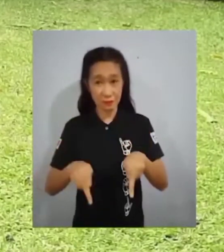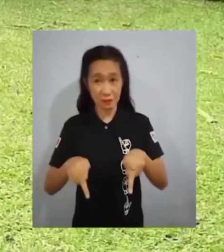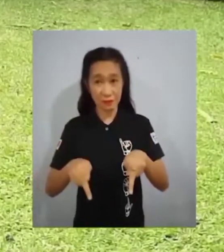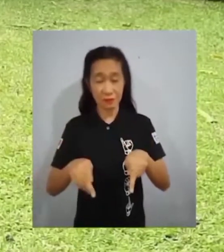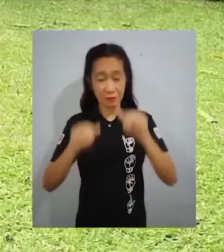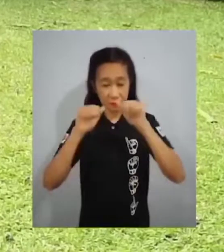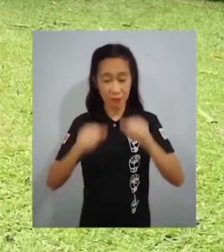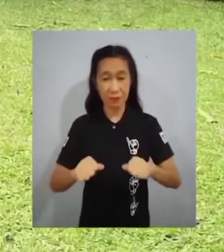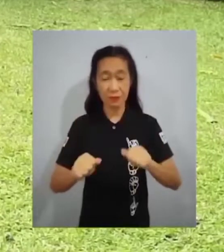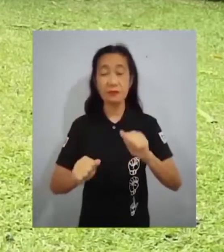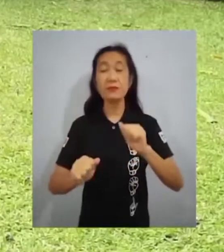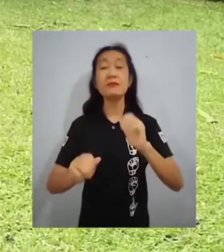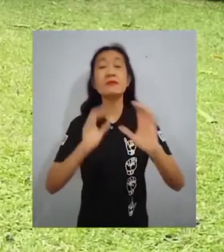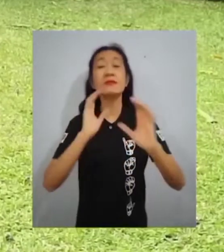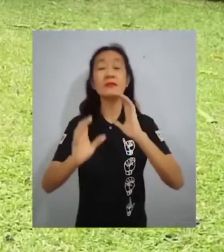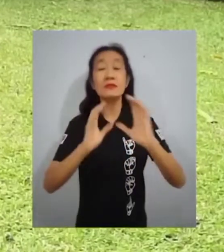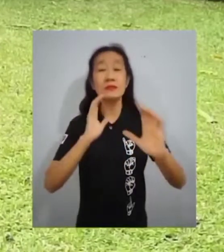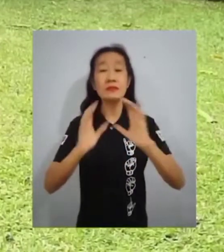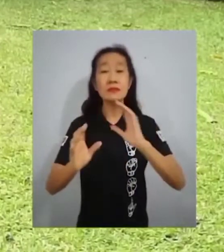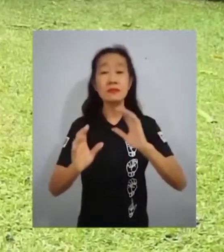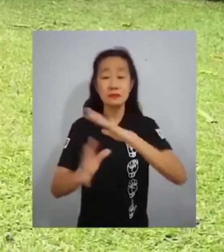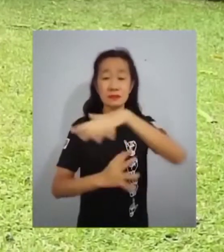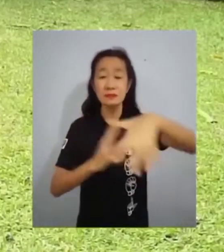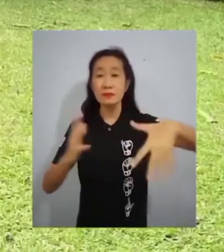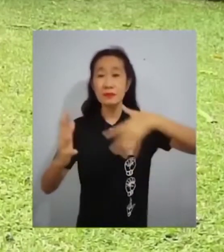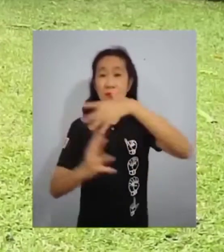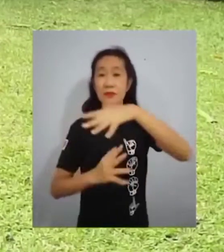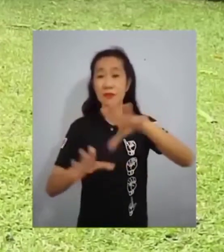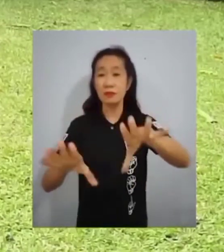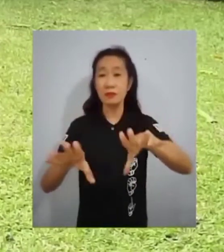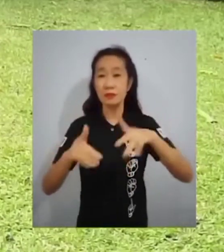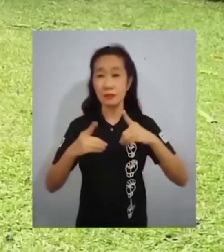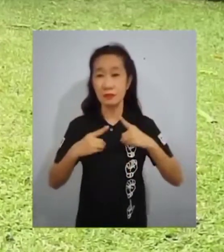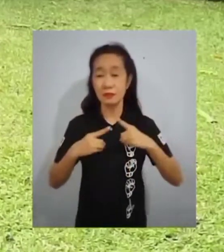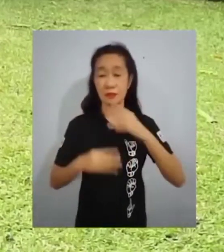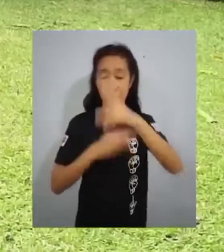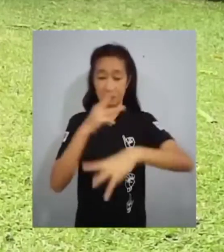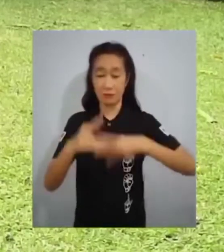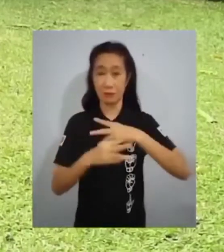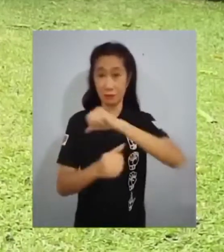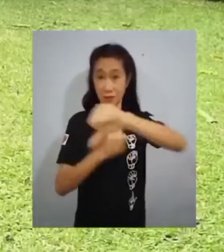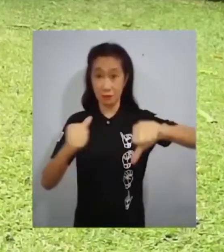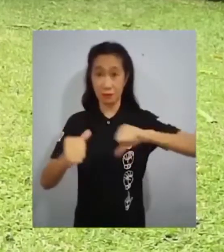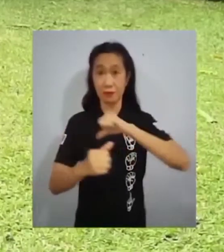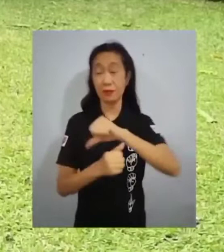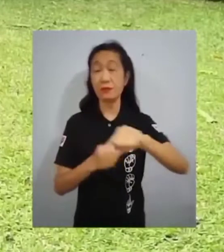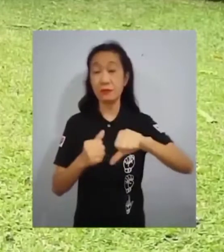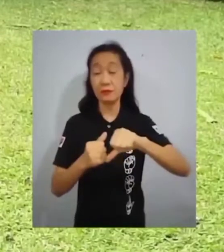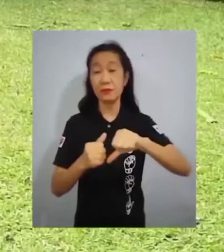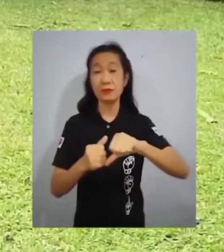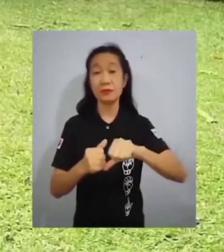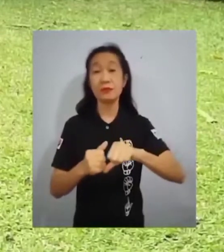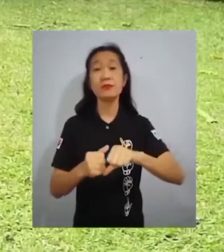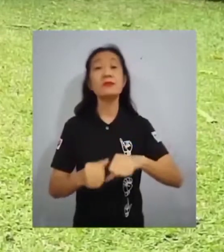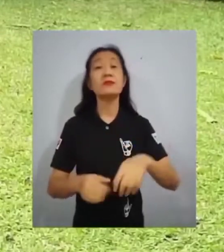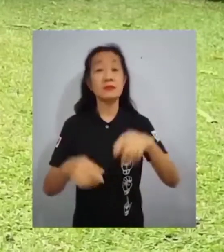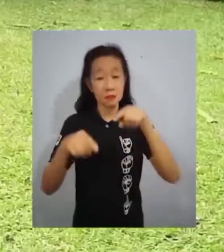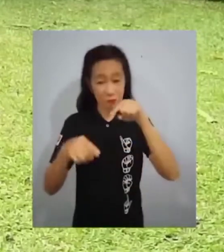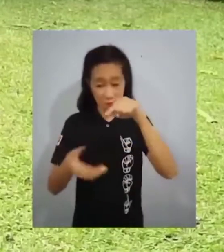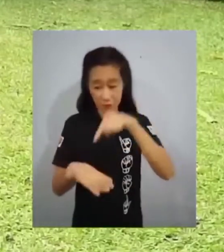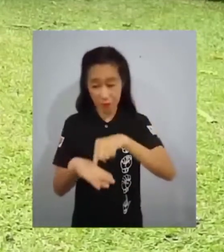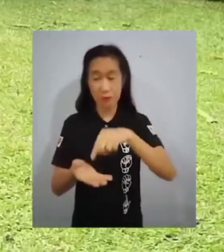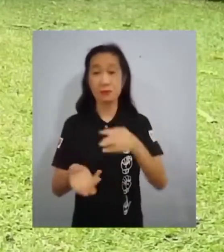individual's ability to communicate, socialize, and adapt to the world around him. This spectrum